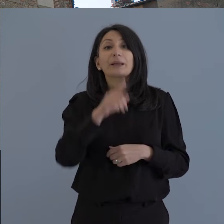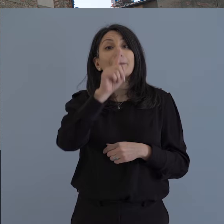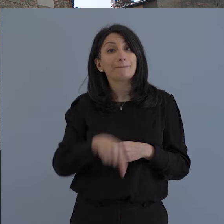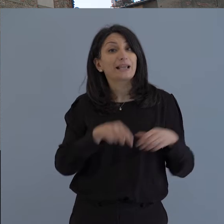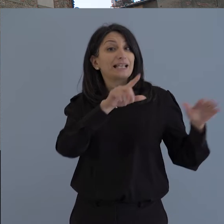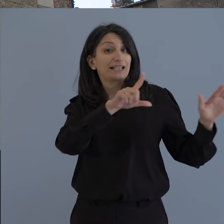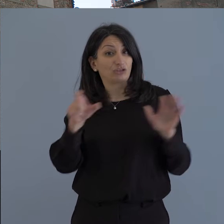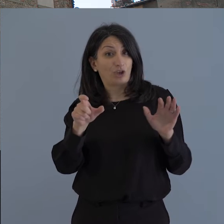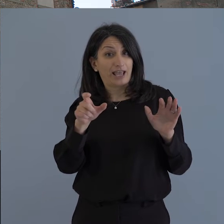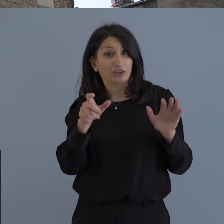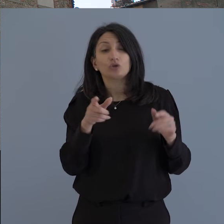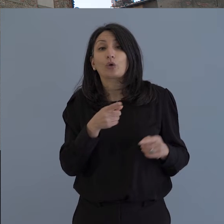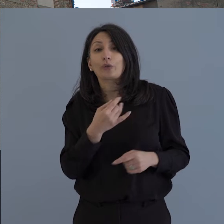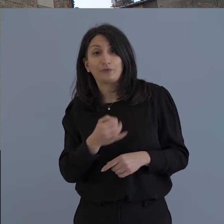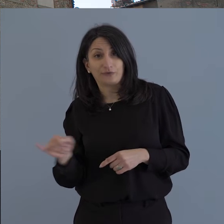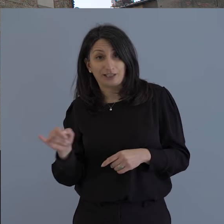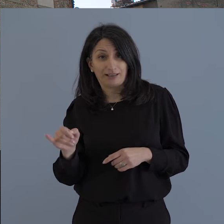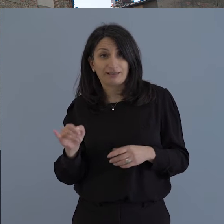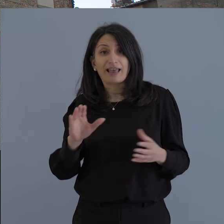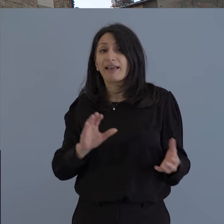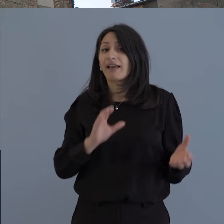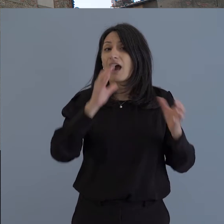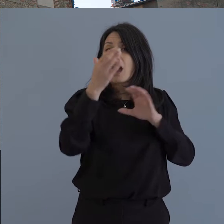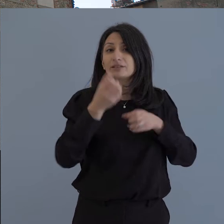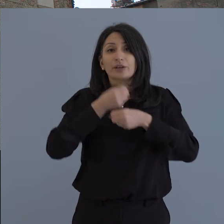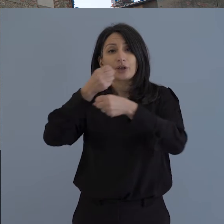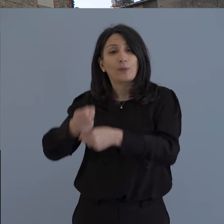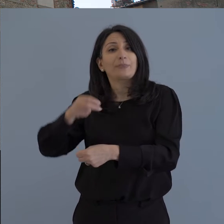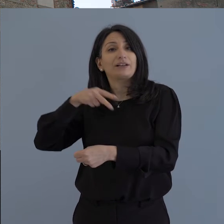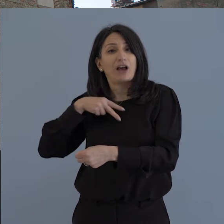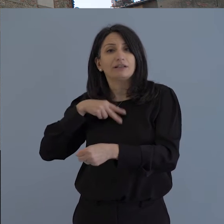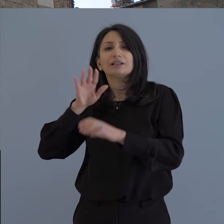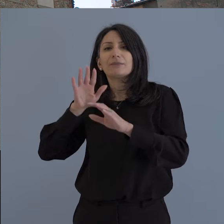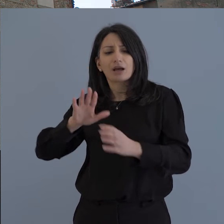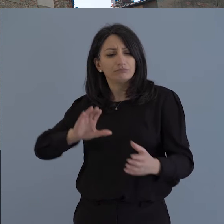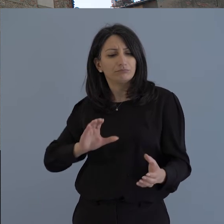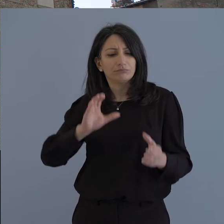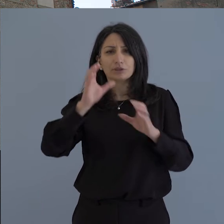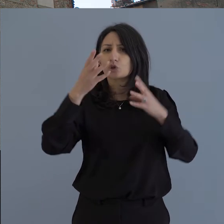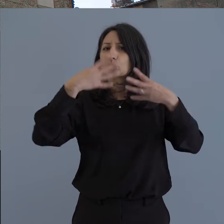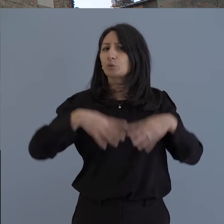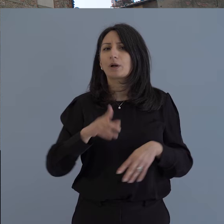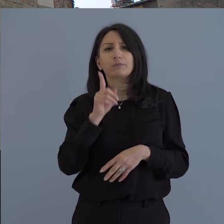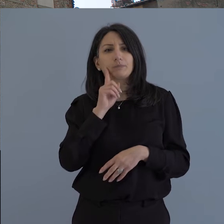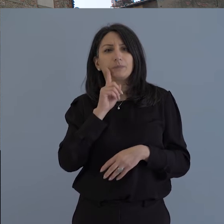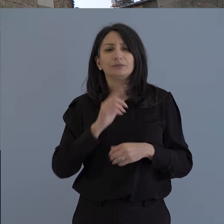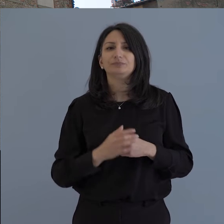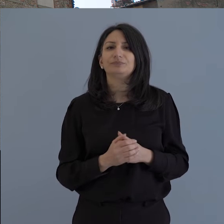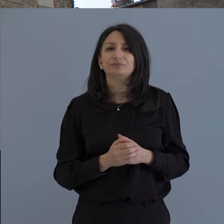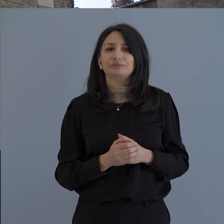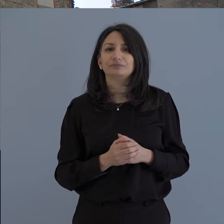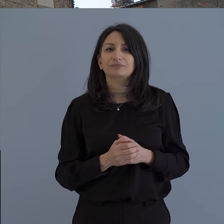Alla fine del Settecento, il cassero venne ceduto a privati, senza tuttavia che ne fosse stravolta la